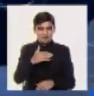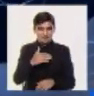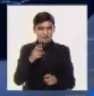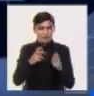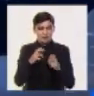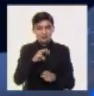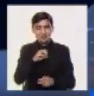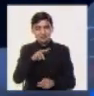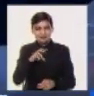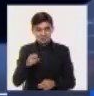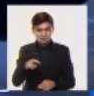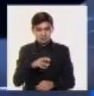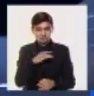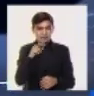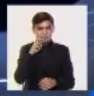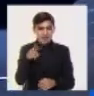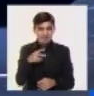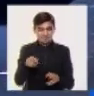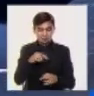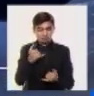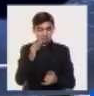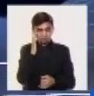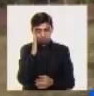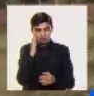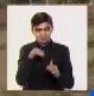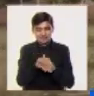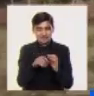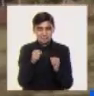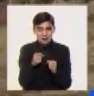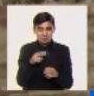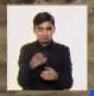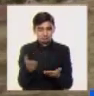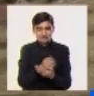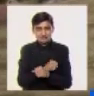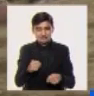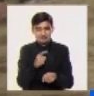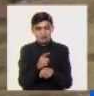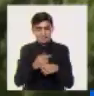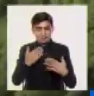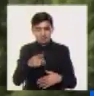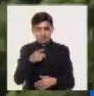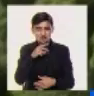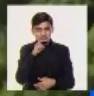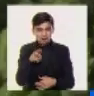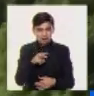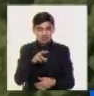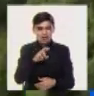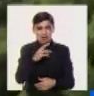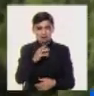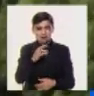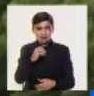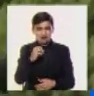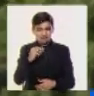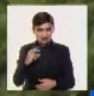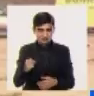сохранения змей которые сейчас в зимней спячки также в опасности прыткие ящерицы это значит что планом